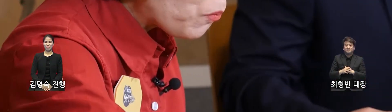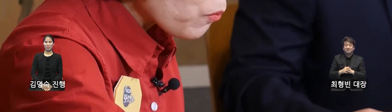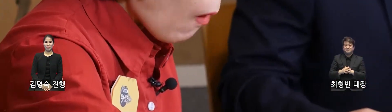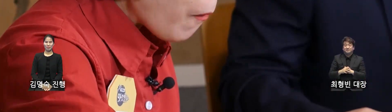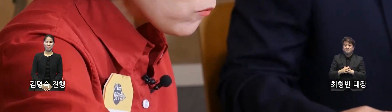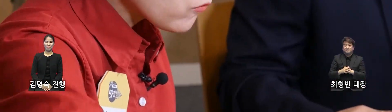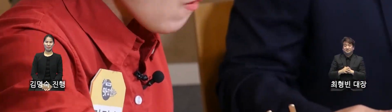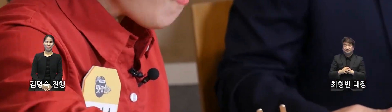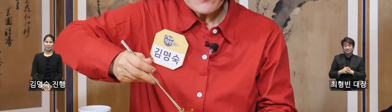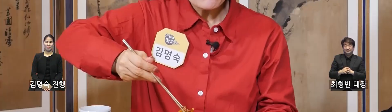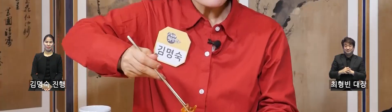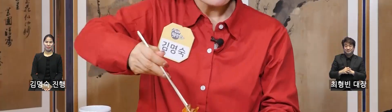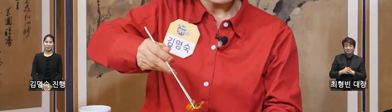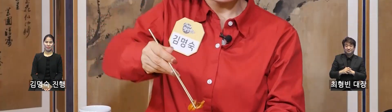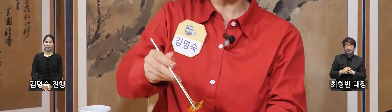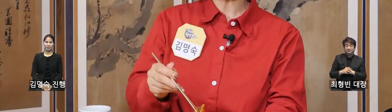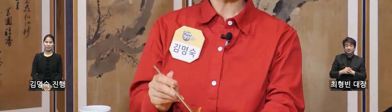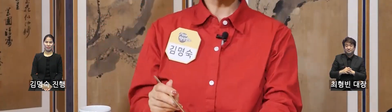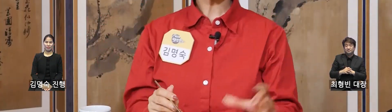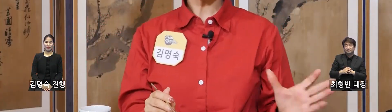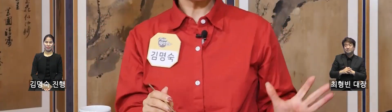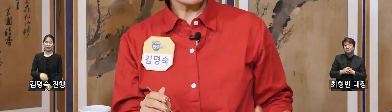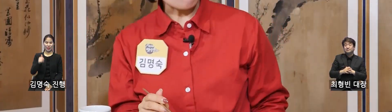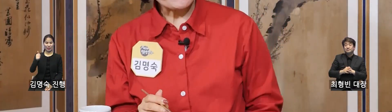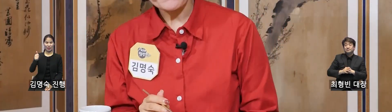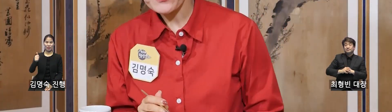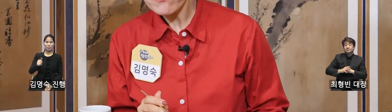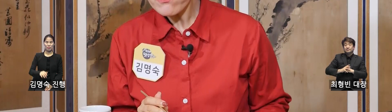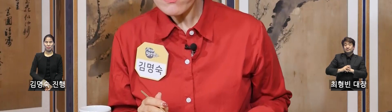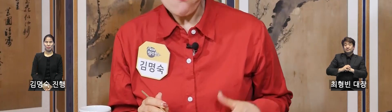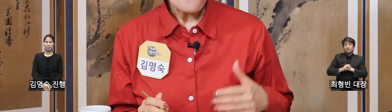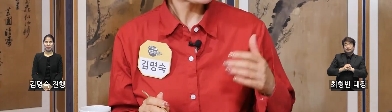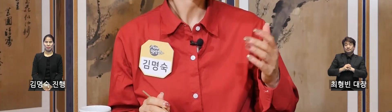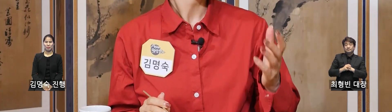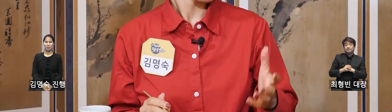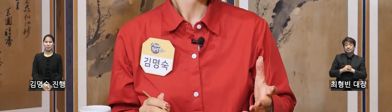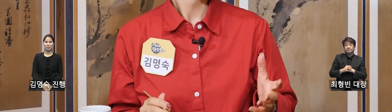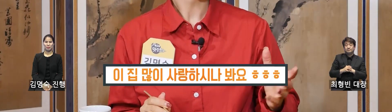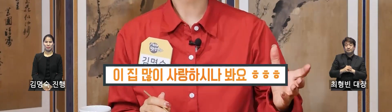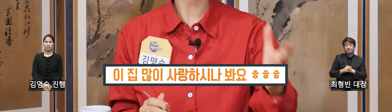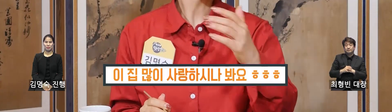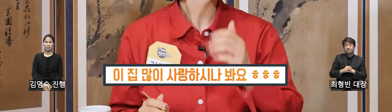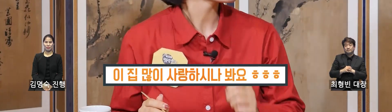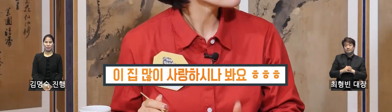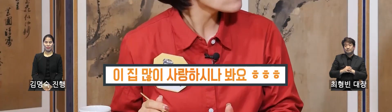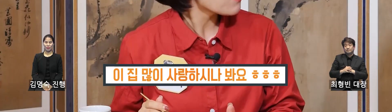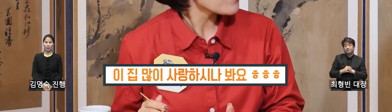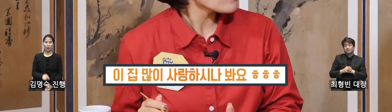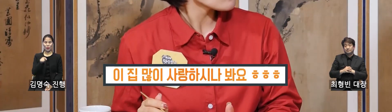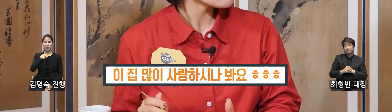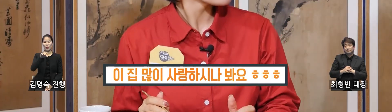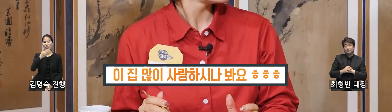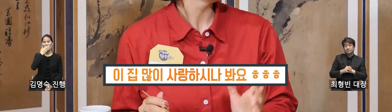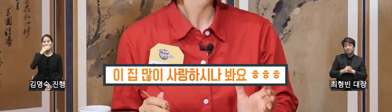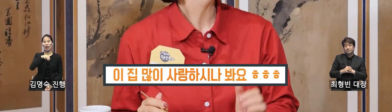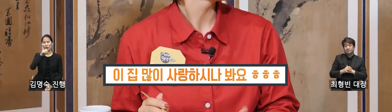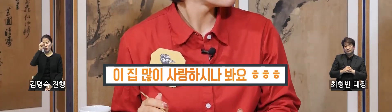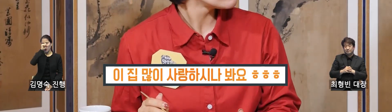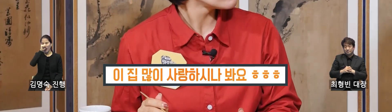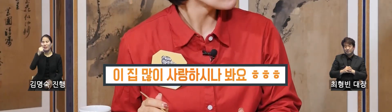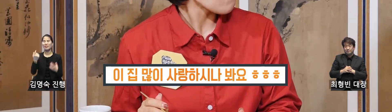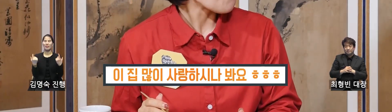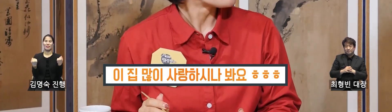음 굉장히 대장님의 확실히 1 여긴 없는 사람 하시나 봐요 이